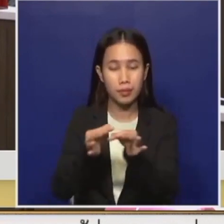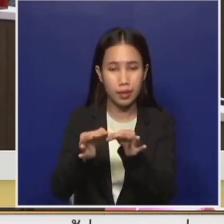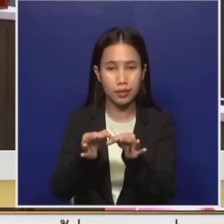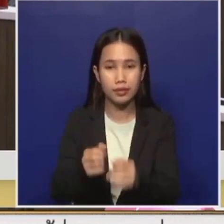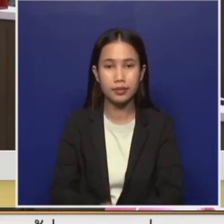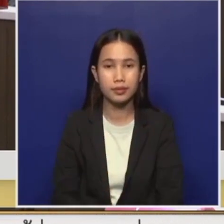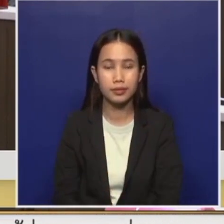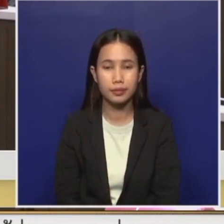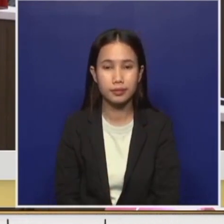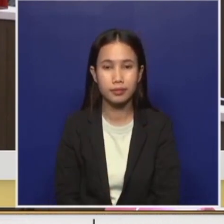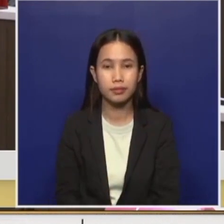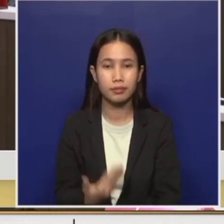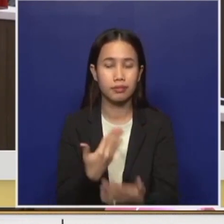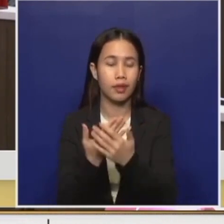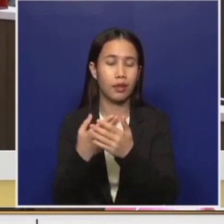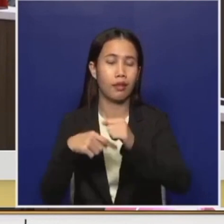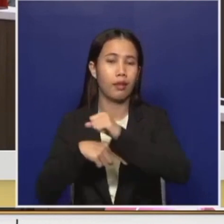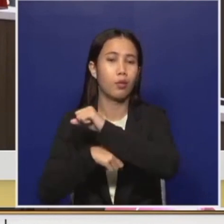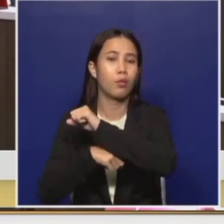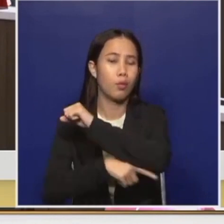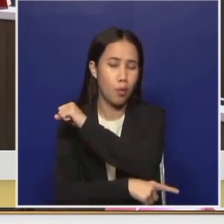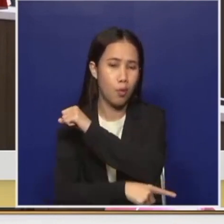เรื่องทุดจลิถุงมือย่างครับ